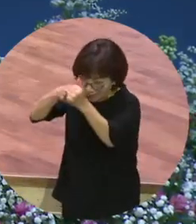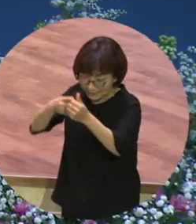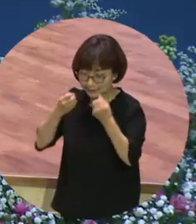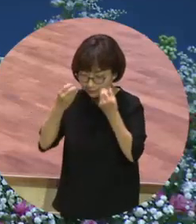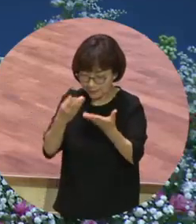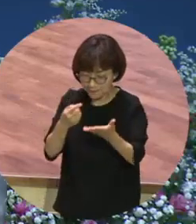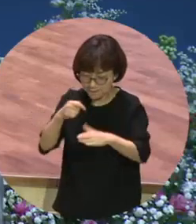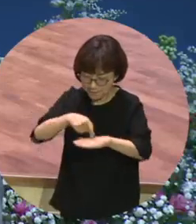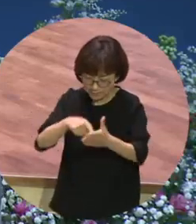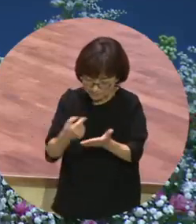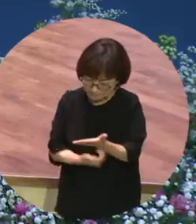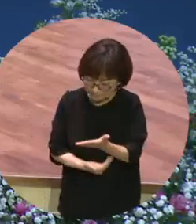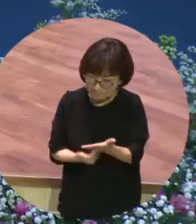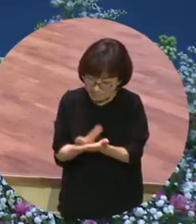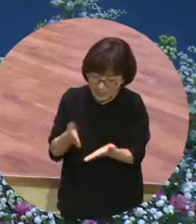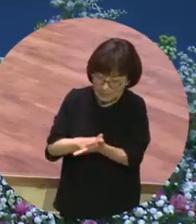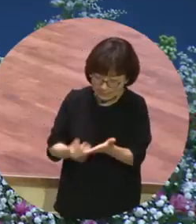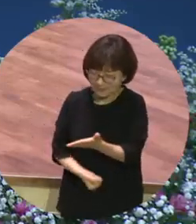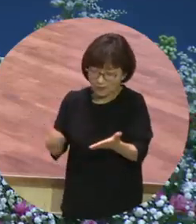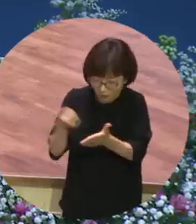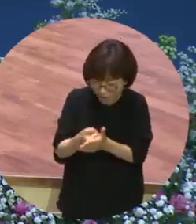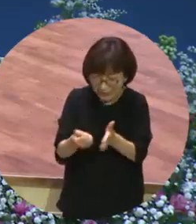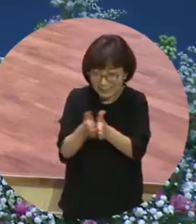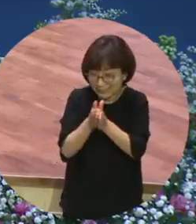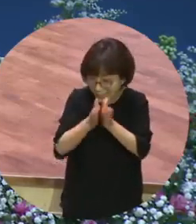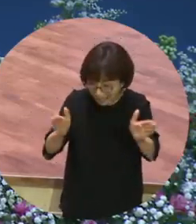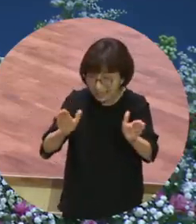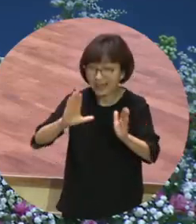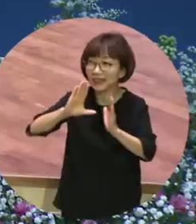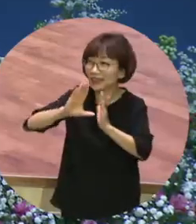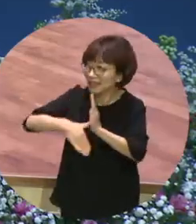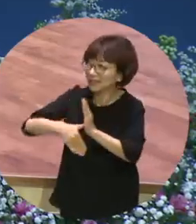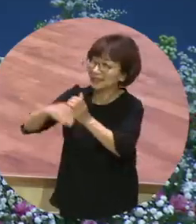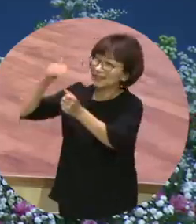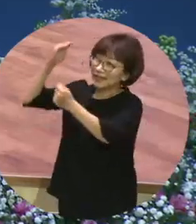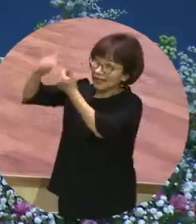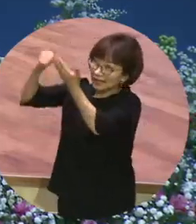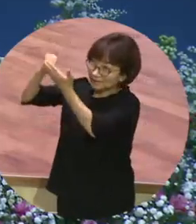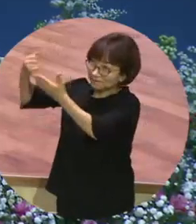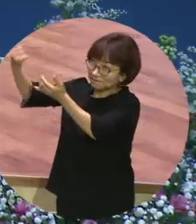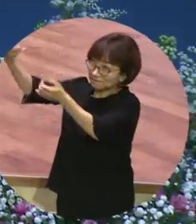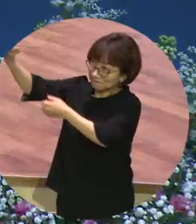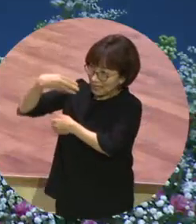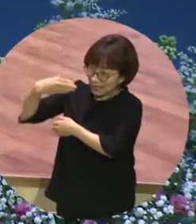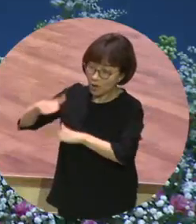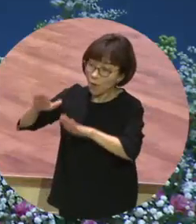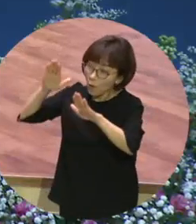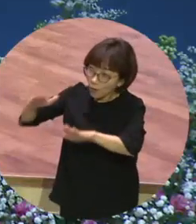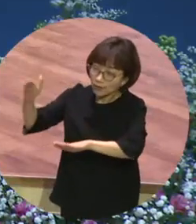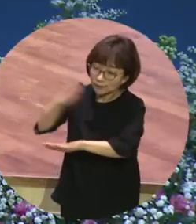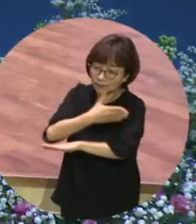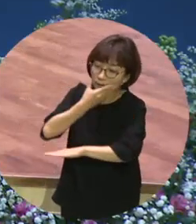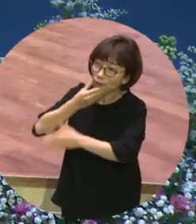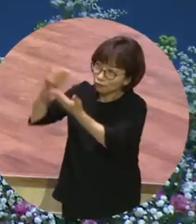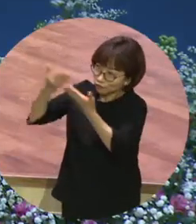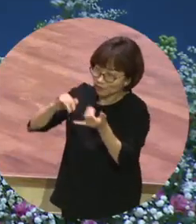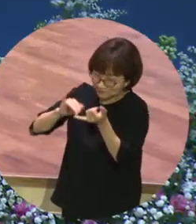때문에, 결단하고 실행했기 때문에 하나님이 오늘부터 내가 복을 주겠다.